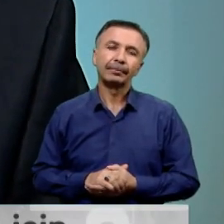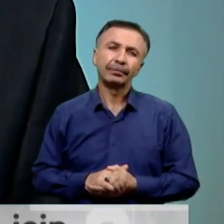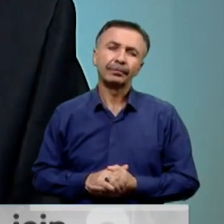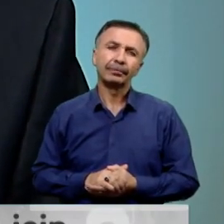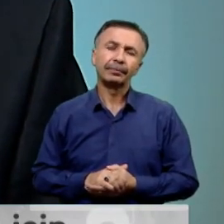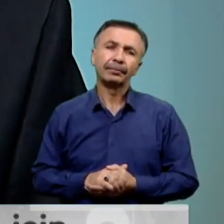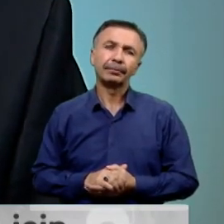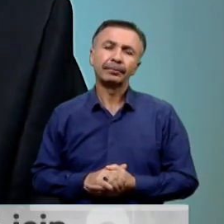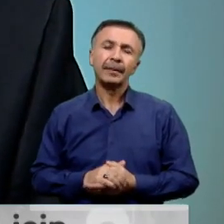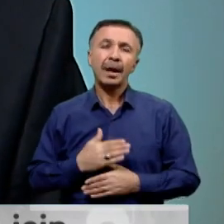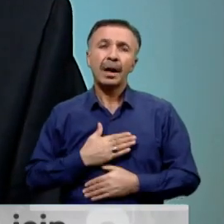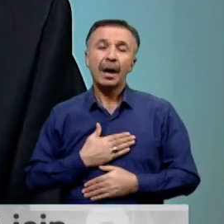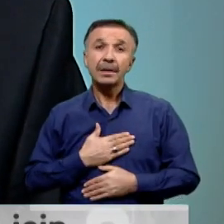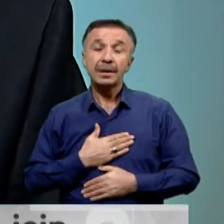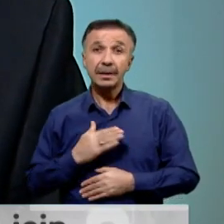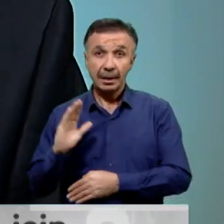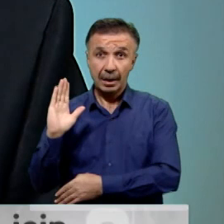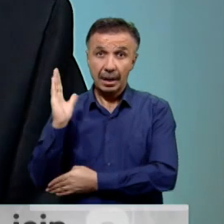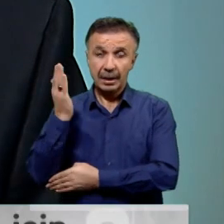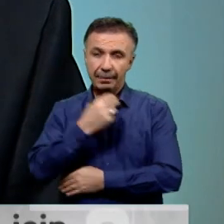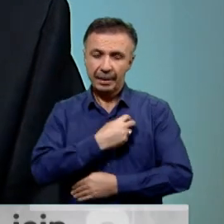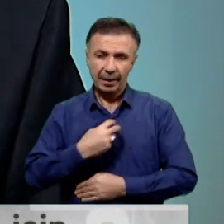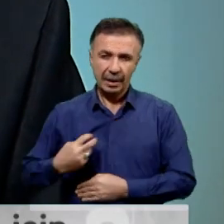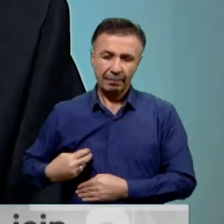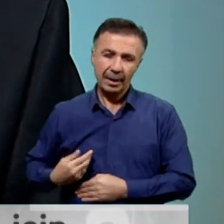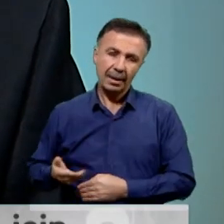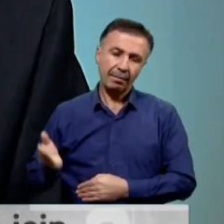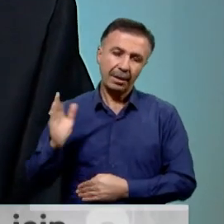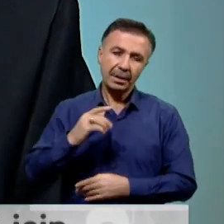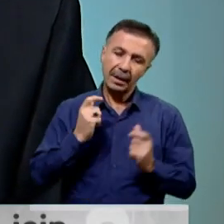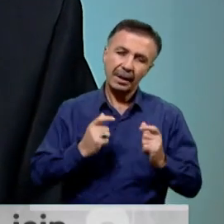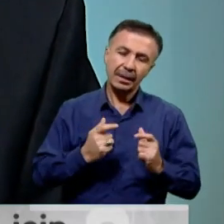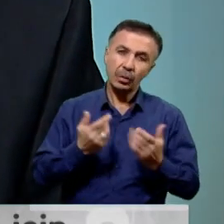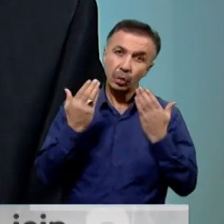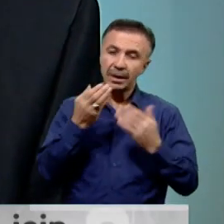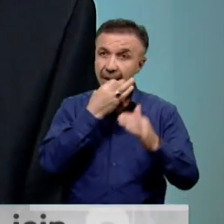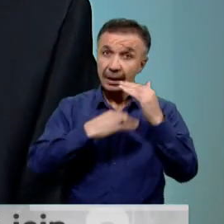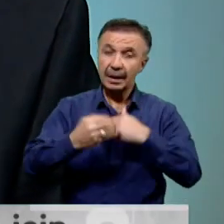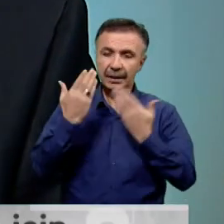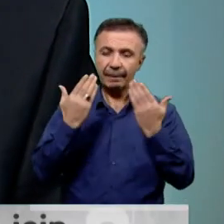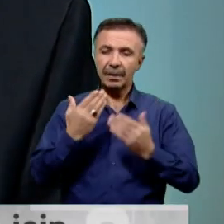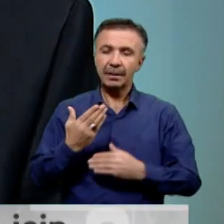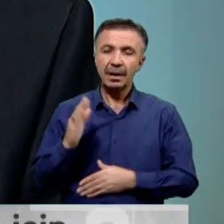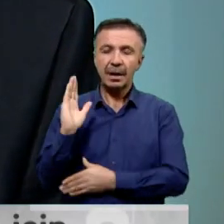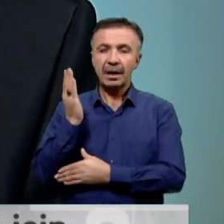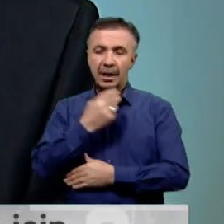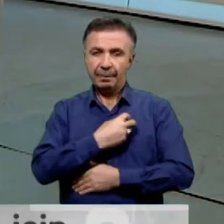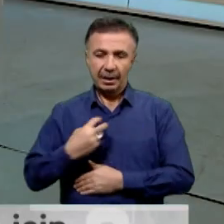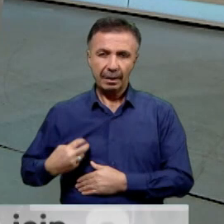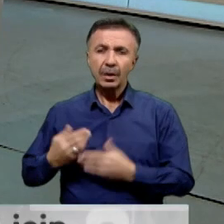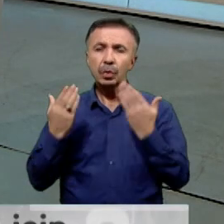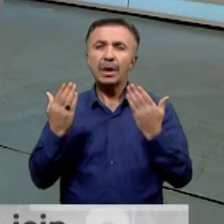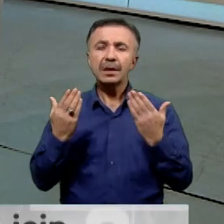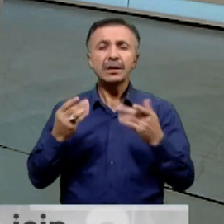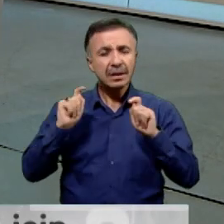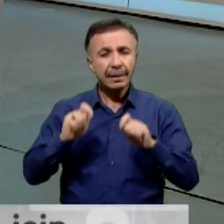Orada Hazreti Adem'in de başka yerde duası, niyazı var. Hazreti Adem'in dua ve niyazı